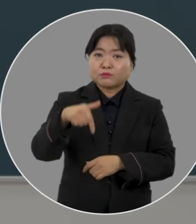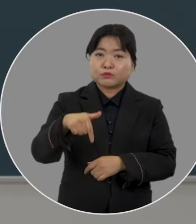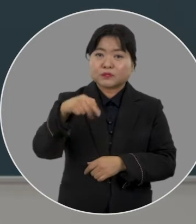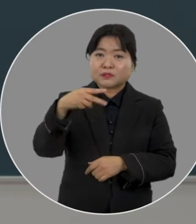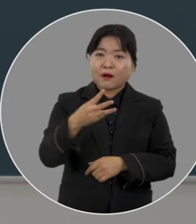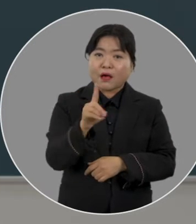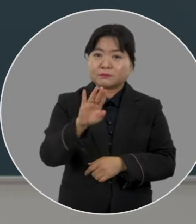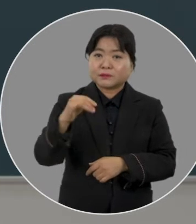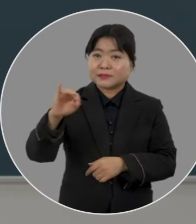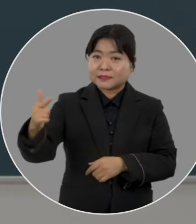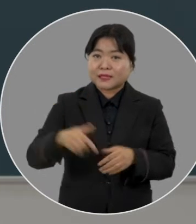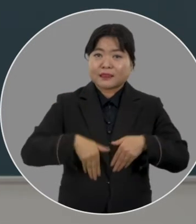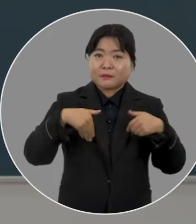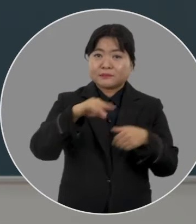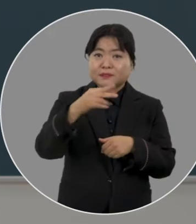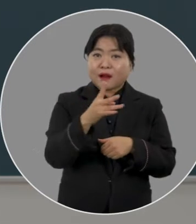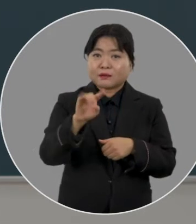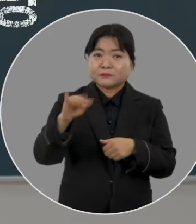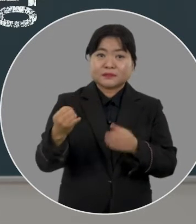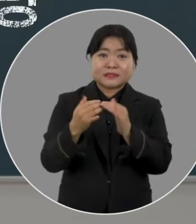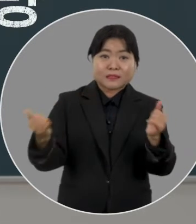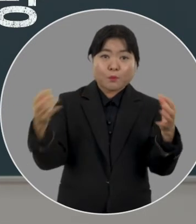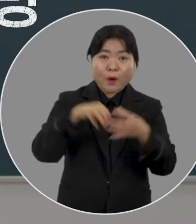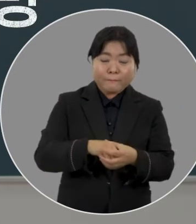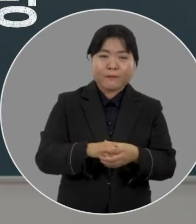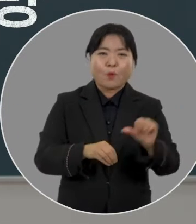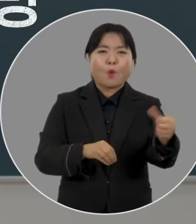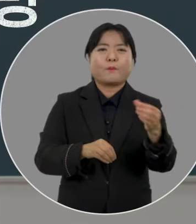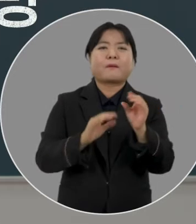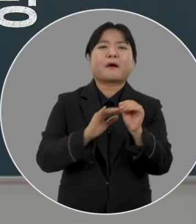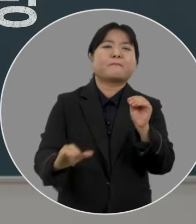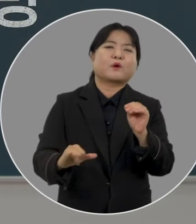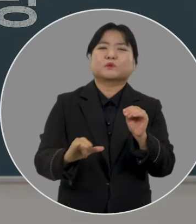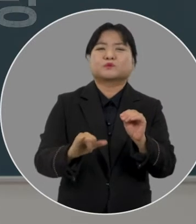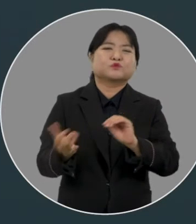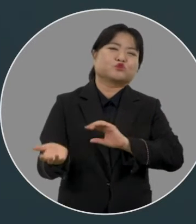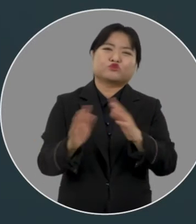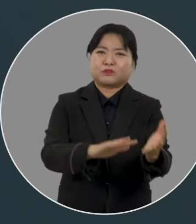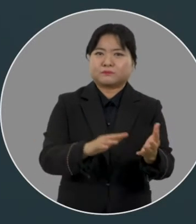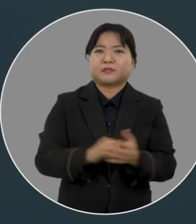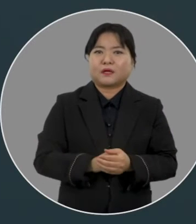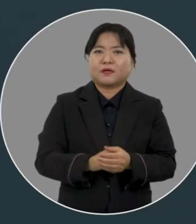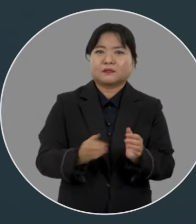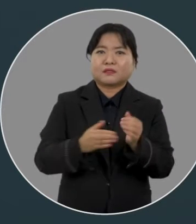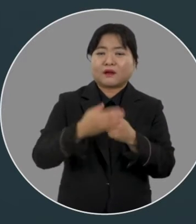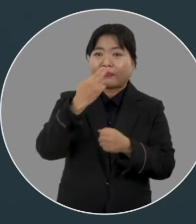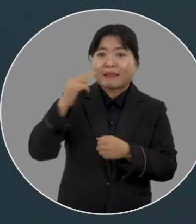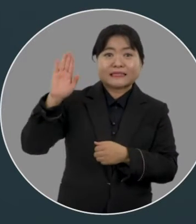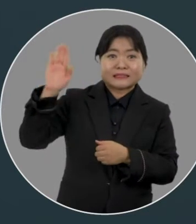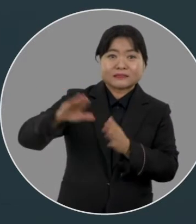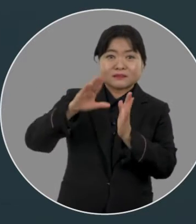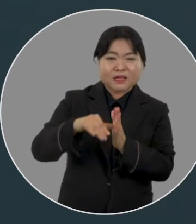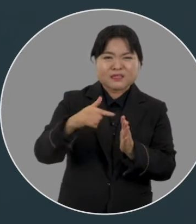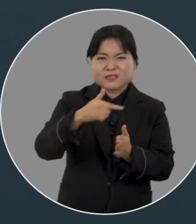북슬라브인, 남슬라브인 포함해서 500만 명이 목숨을 잃었습니다. 그래서 나치 시기에 이